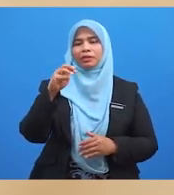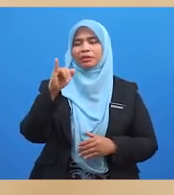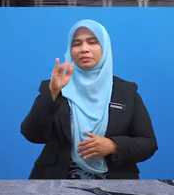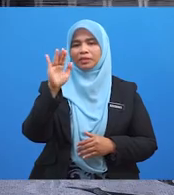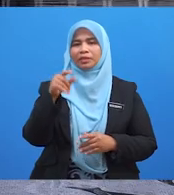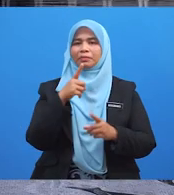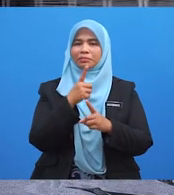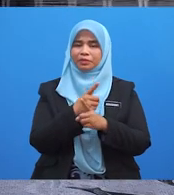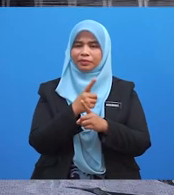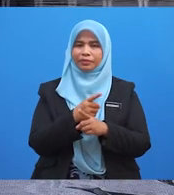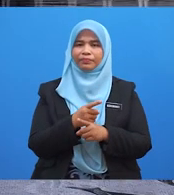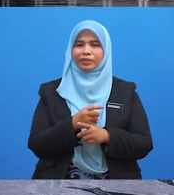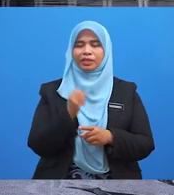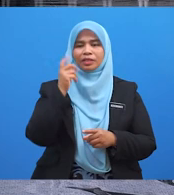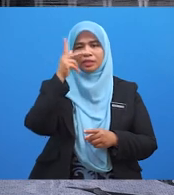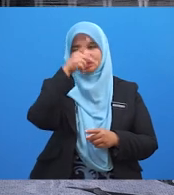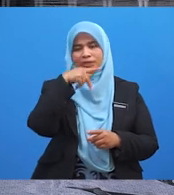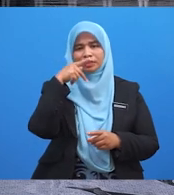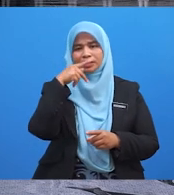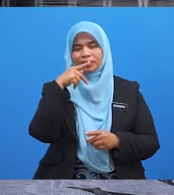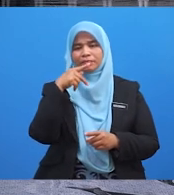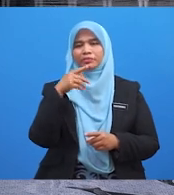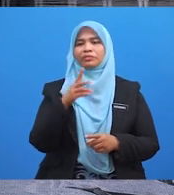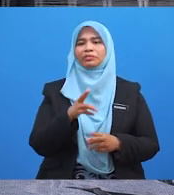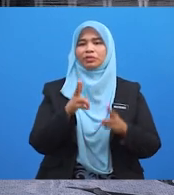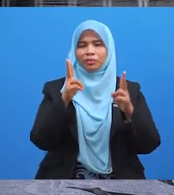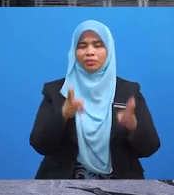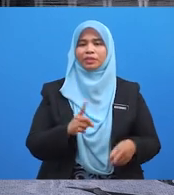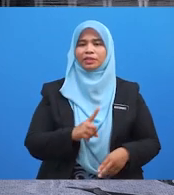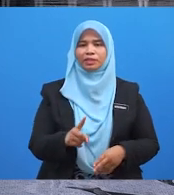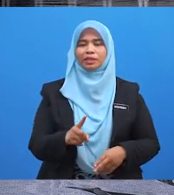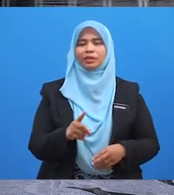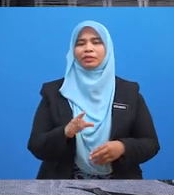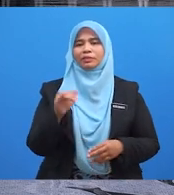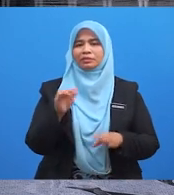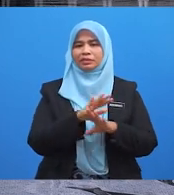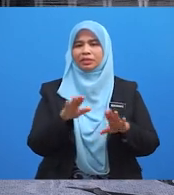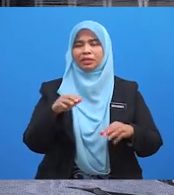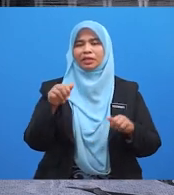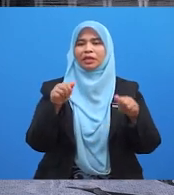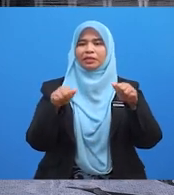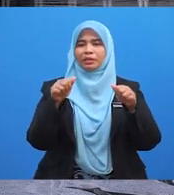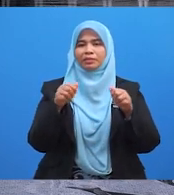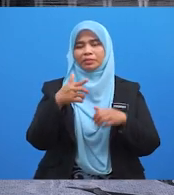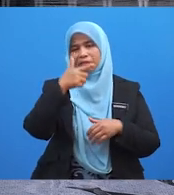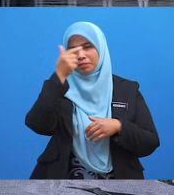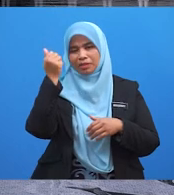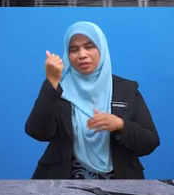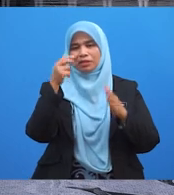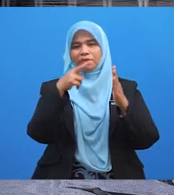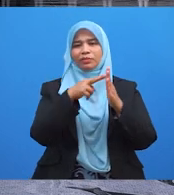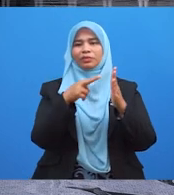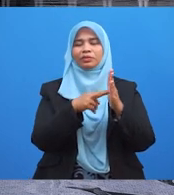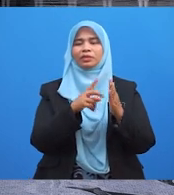Islam. Sikap umat Islam yang berpoligami tetapi tidak adil menyebabkan undang-undang